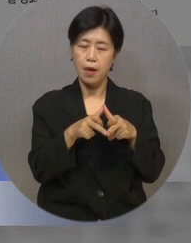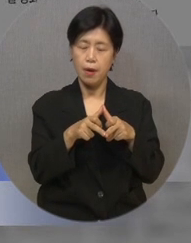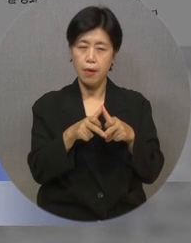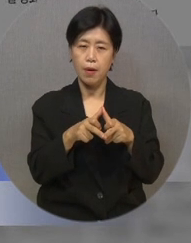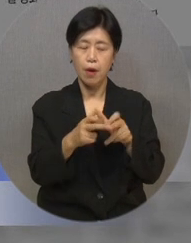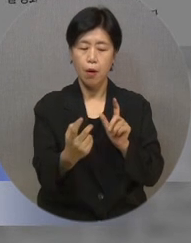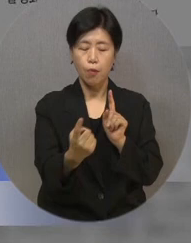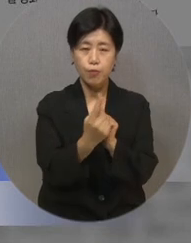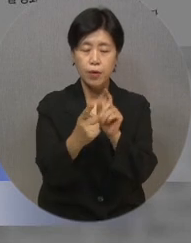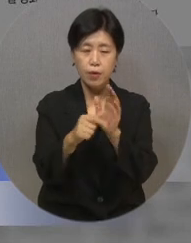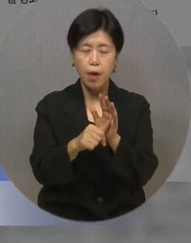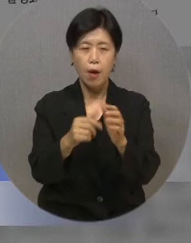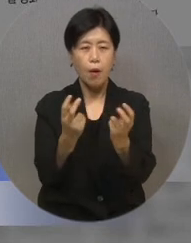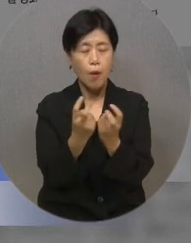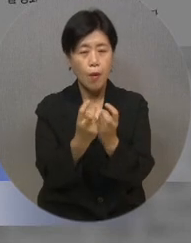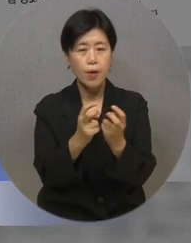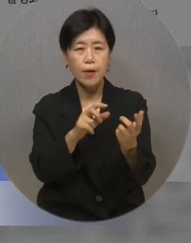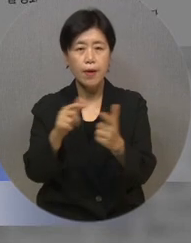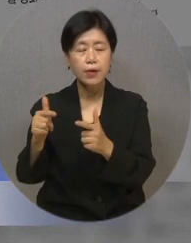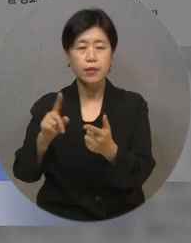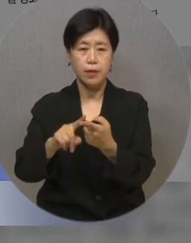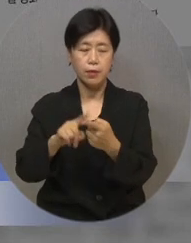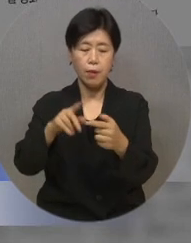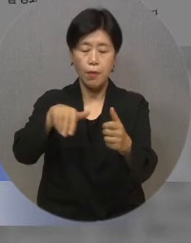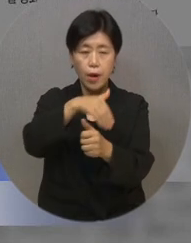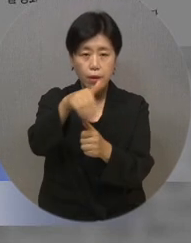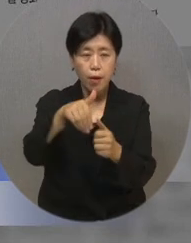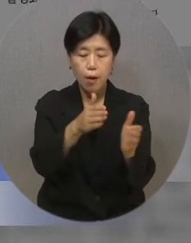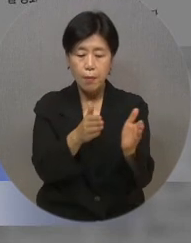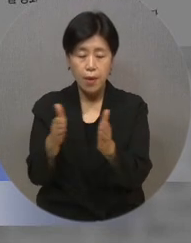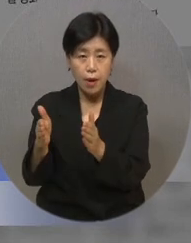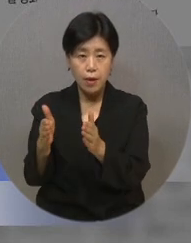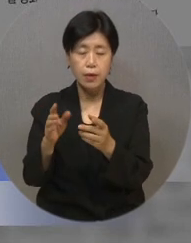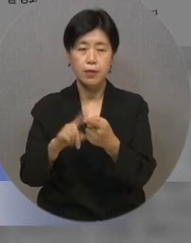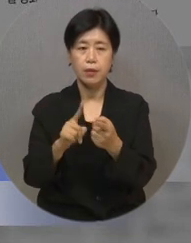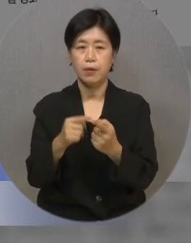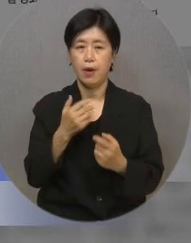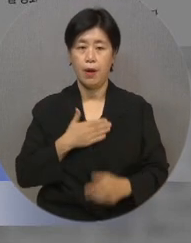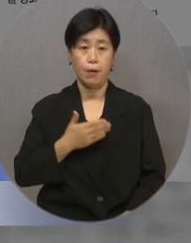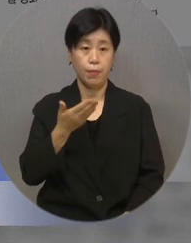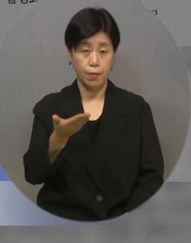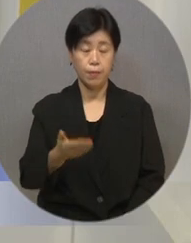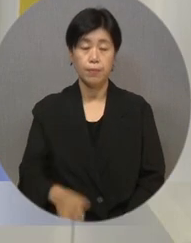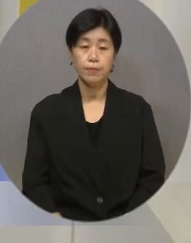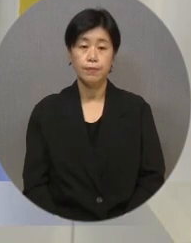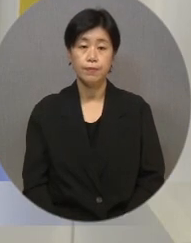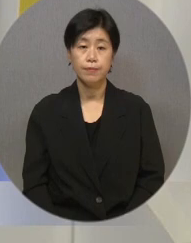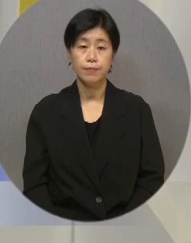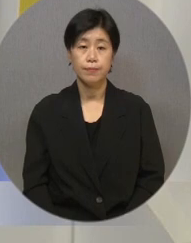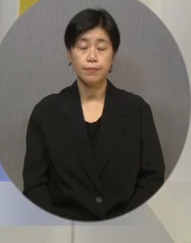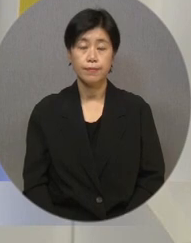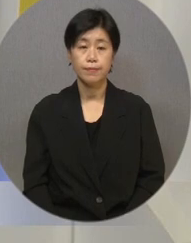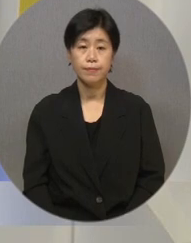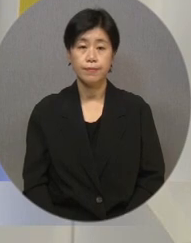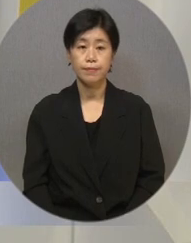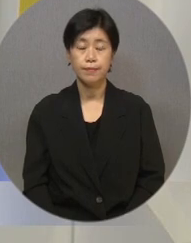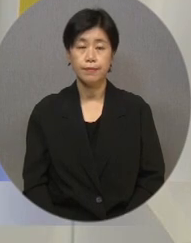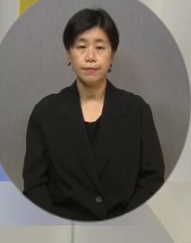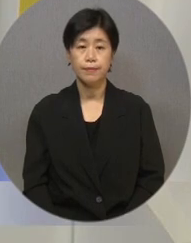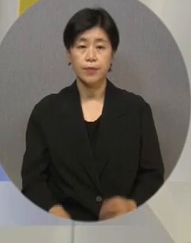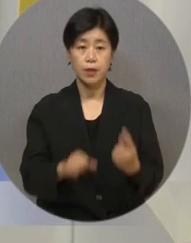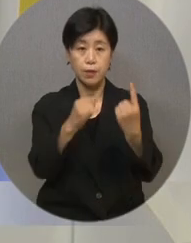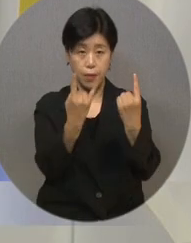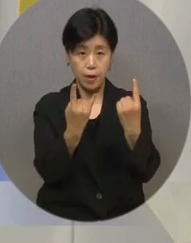등 장애인 고용환경 조성을 위해 지속적으로 지원할 계획입니다 다음 뉴스입니다